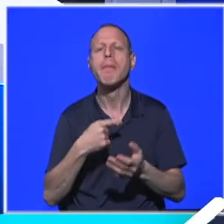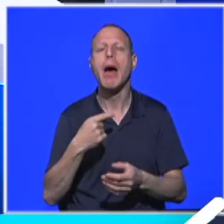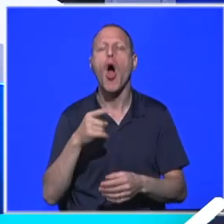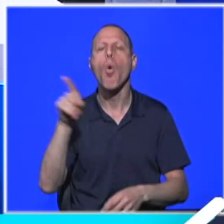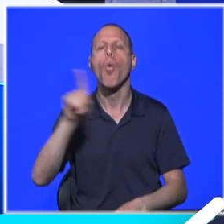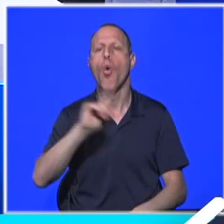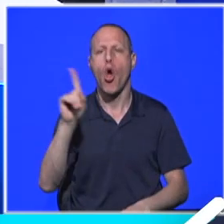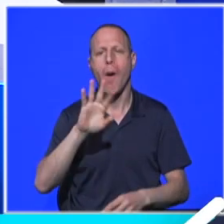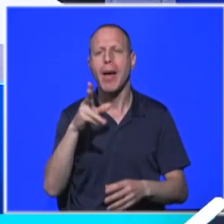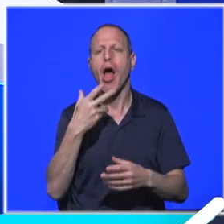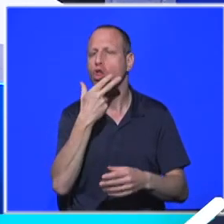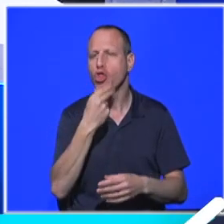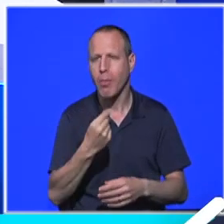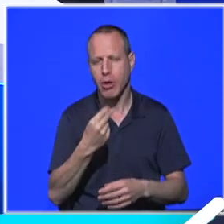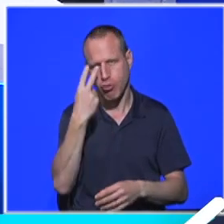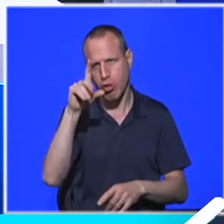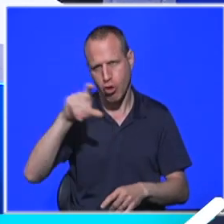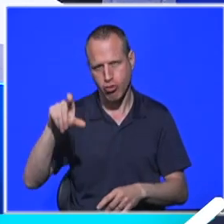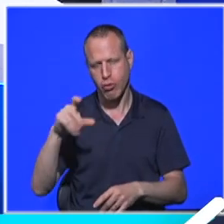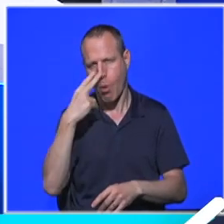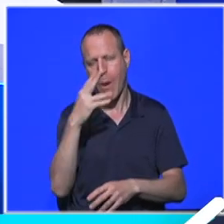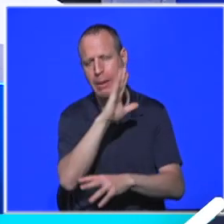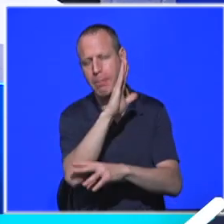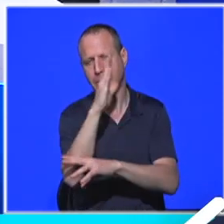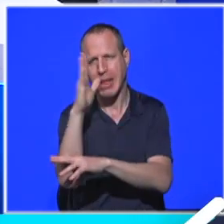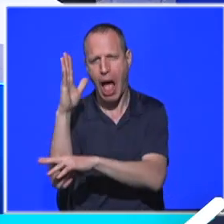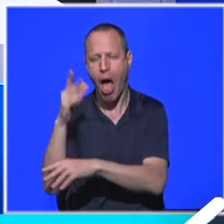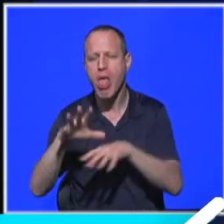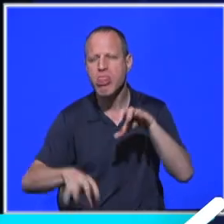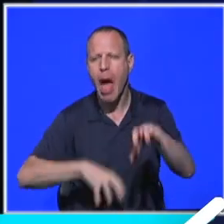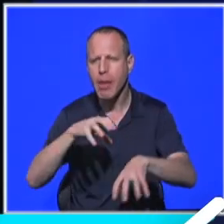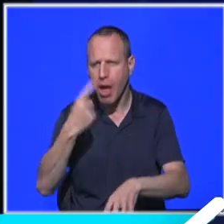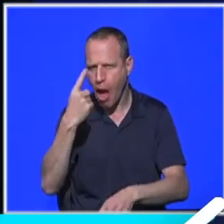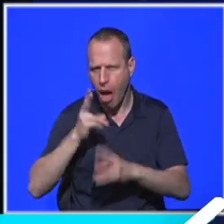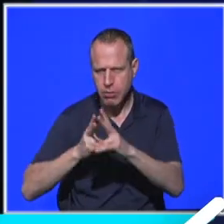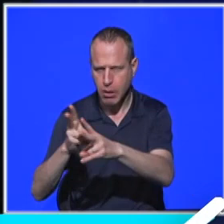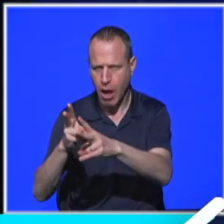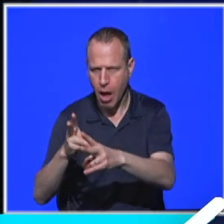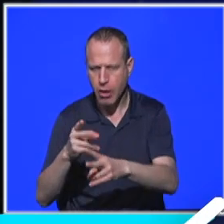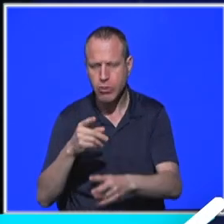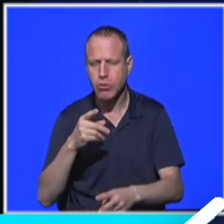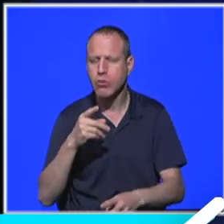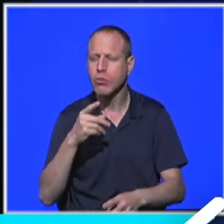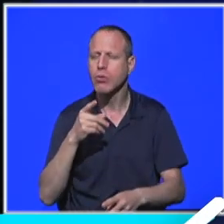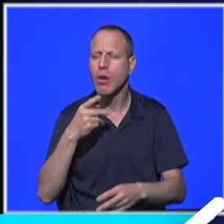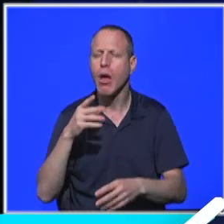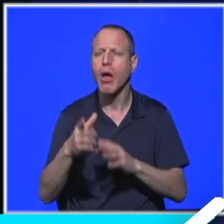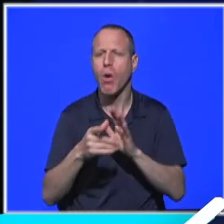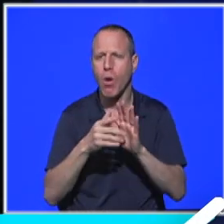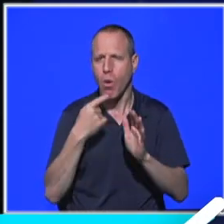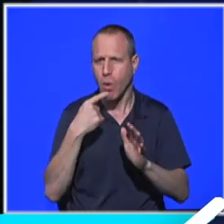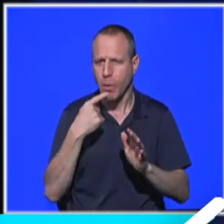אנשים שהולכים ביער, וכשהם רואים נמר. אחד מתחיל לי ולרוץ, אומר לו, לאן אתה רץ? אתה לא יכול להשיג את הנמר? הוא אומר, אני לא צריך להשיג את הנמר, אני צריך להשיג רק